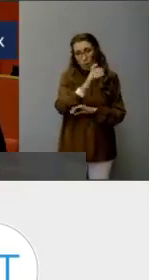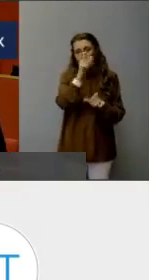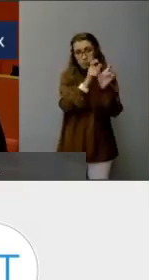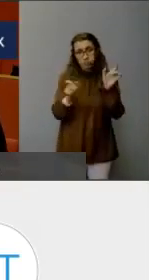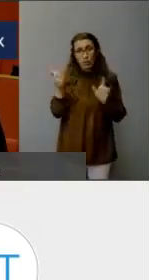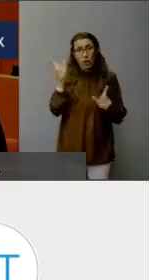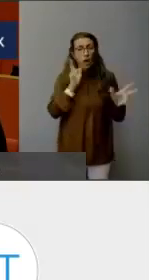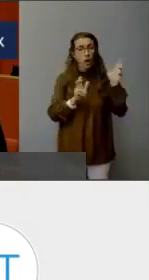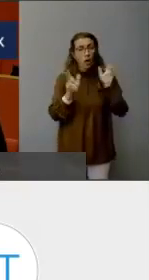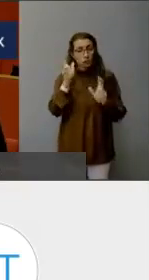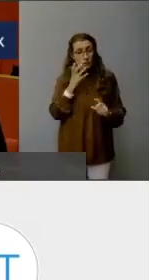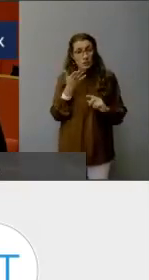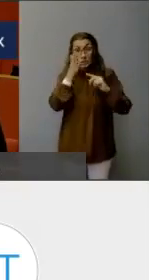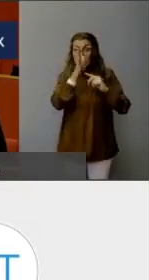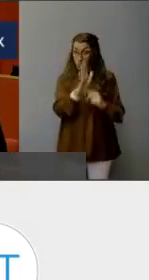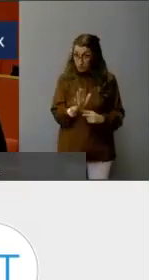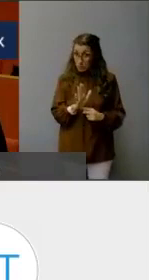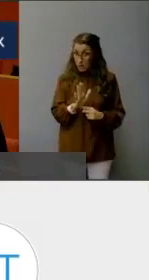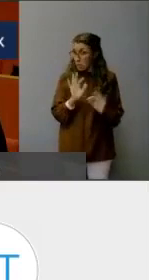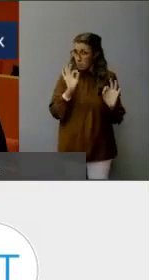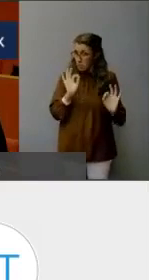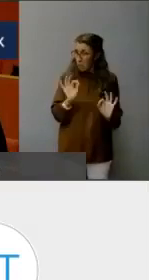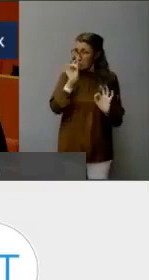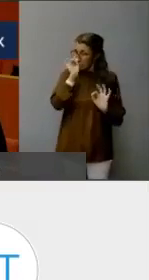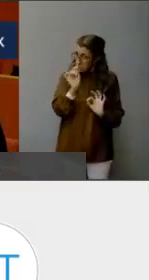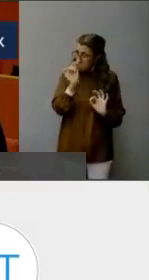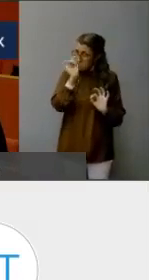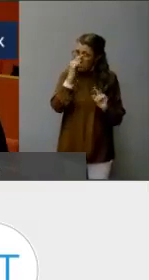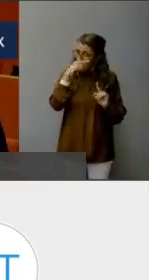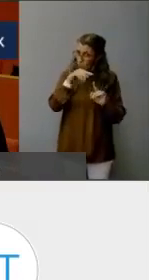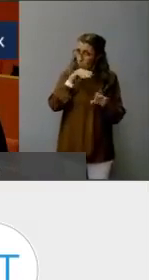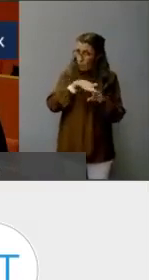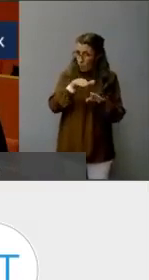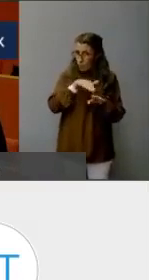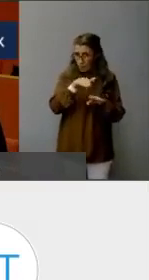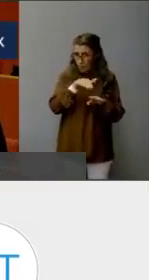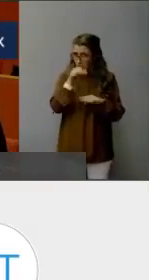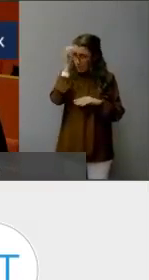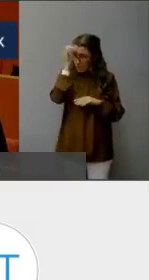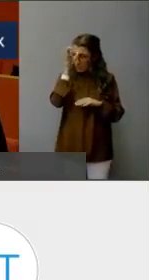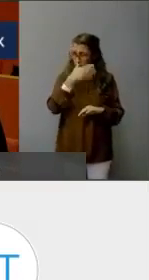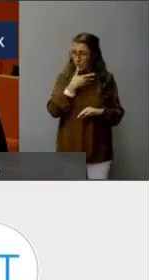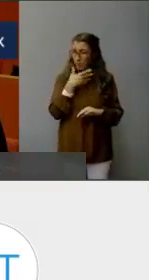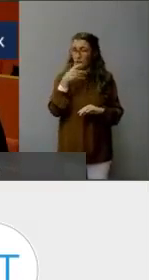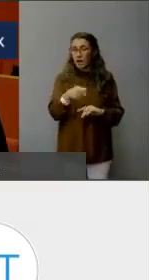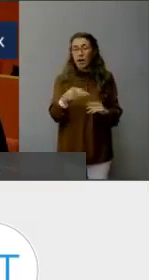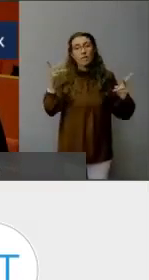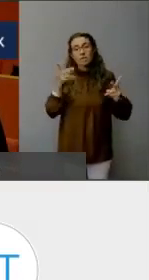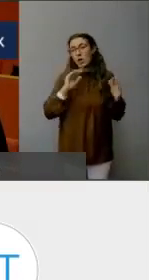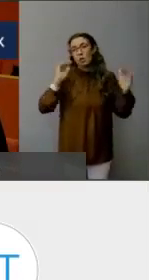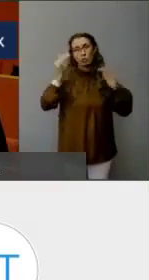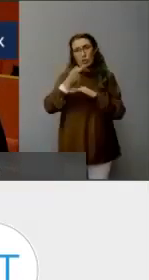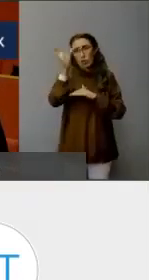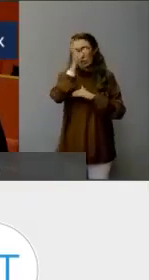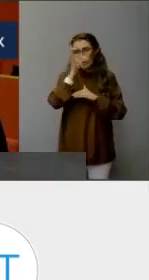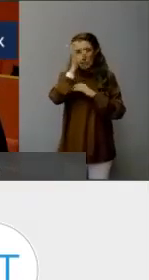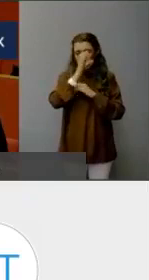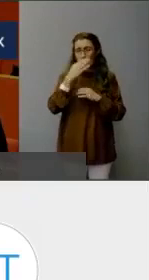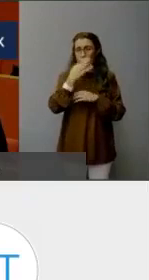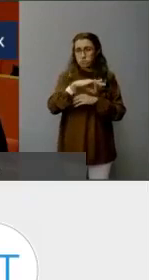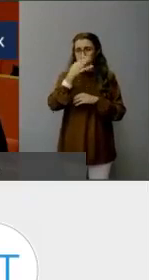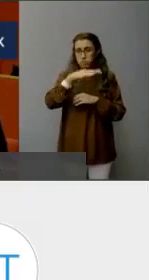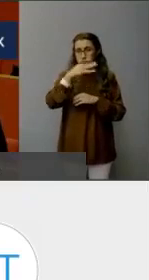dimostrato in maniera civile preparata argomentata naturalmente tutto le loro osservazioni e così ha fatto il